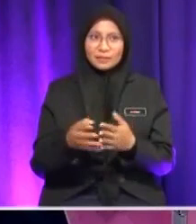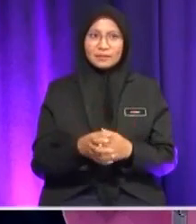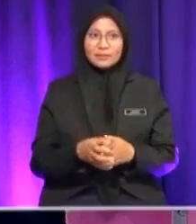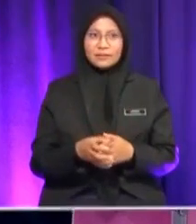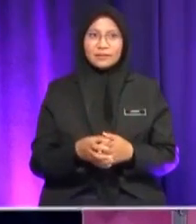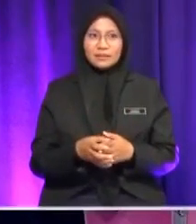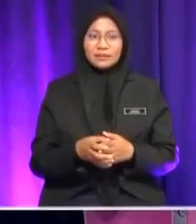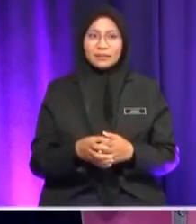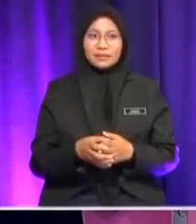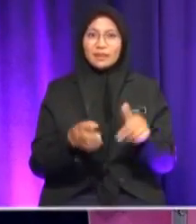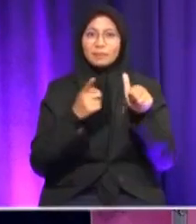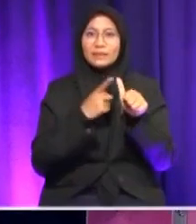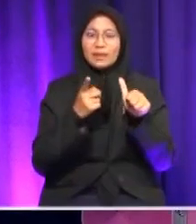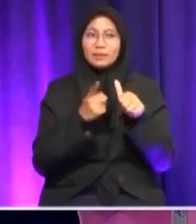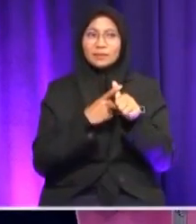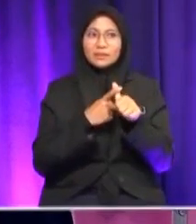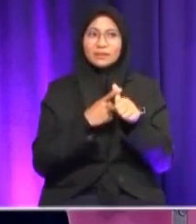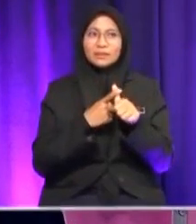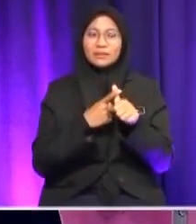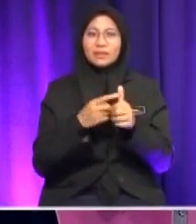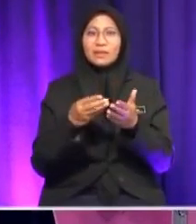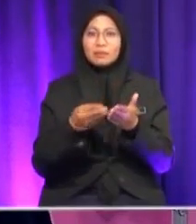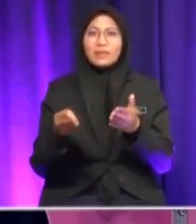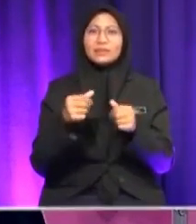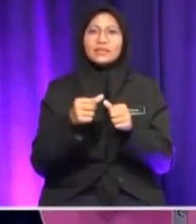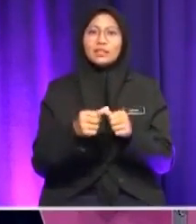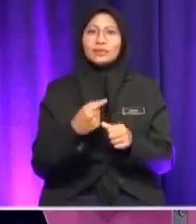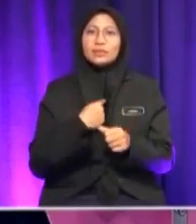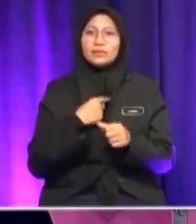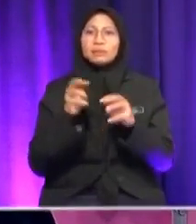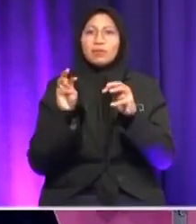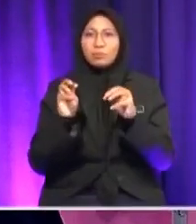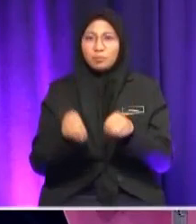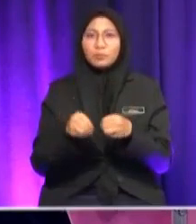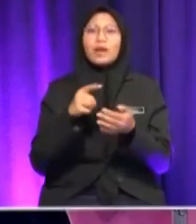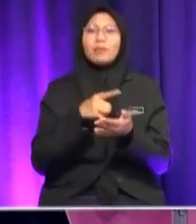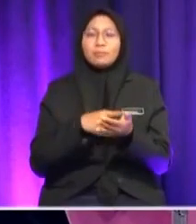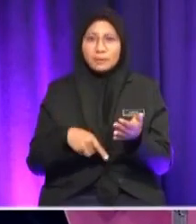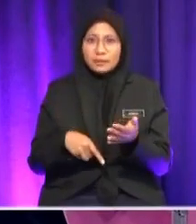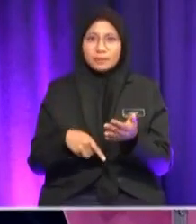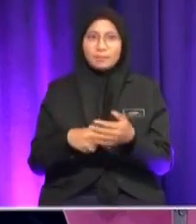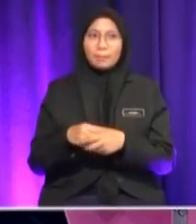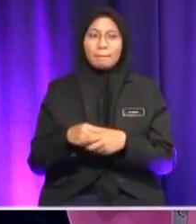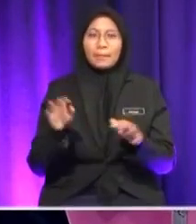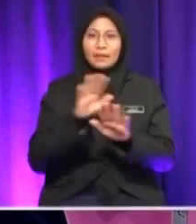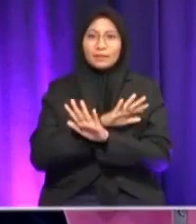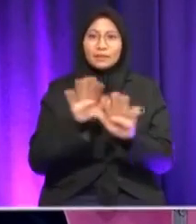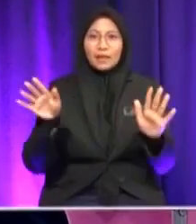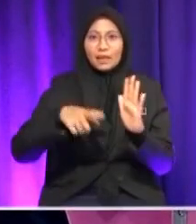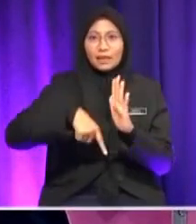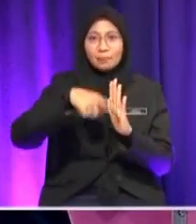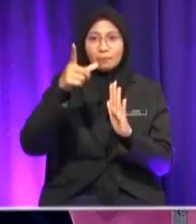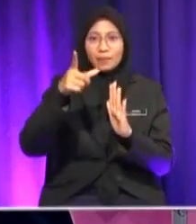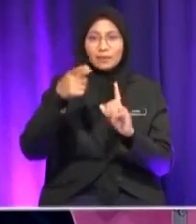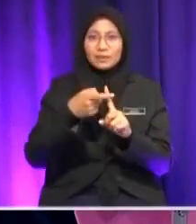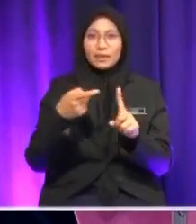sekali, yang pertama, berbelanja mengikut kemampuan kita. Okey, kita kena belanja ikut kemampuan kita. Jangan belanja lebih